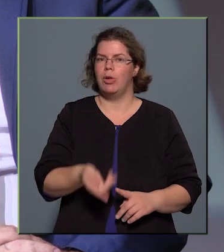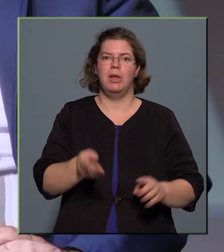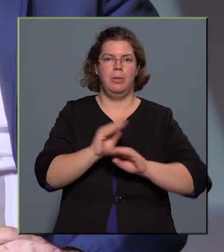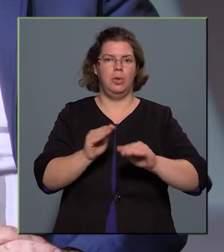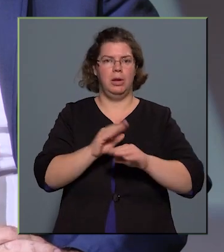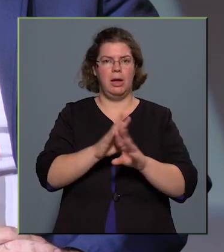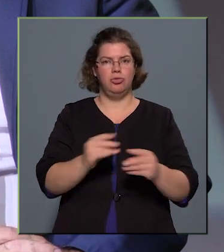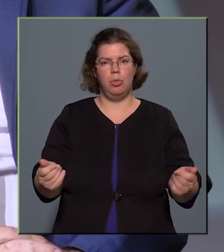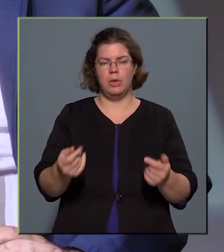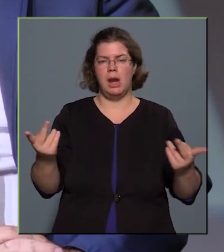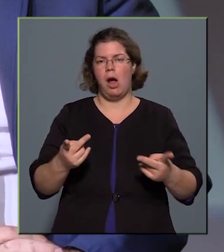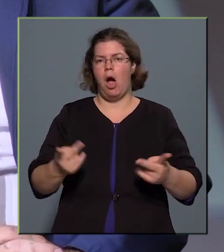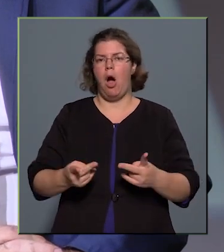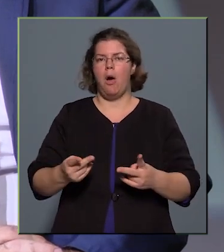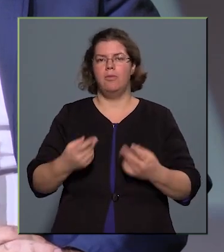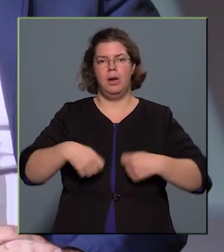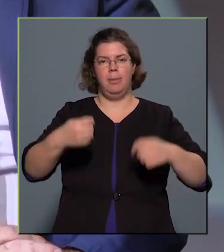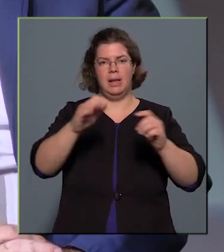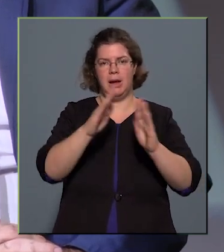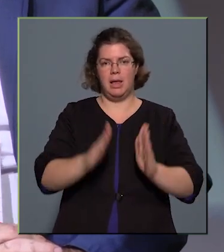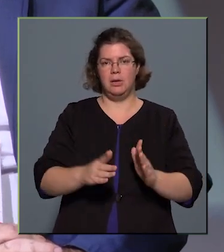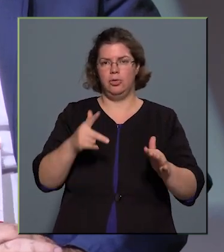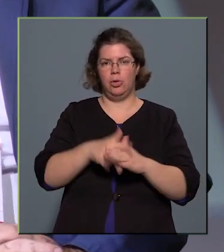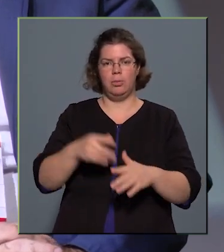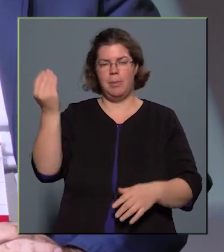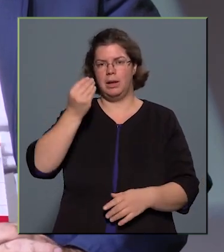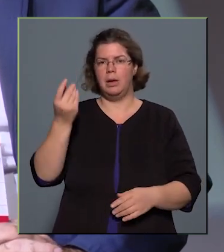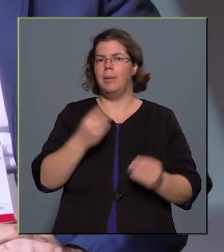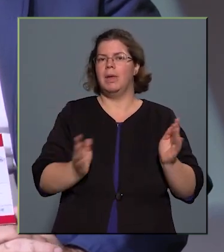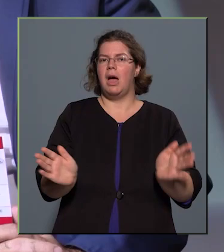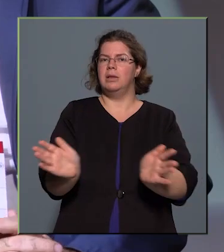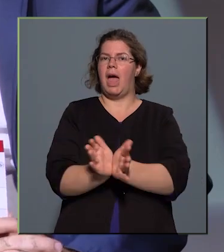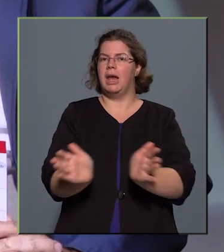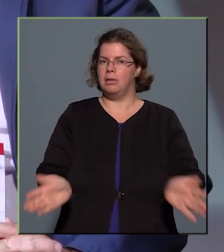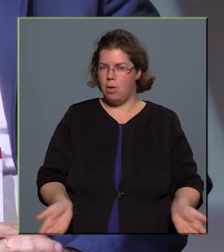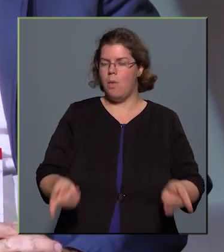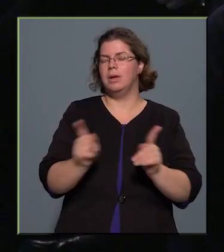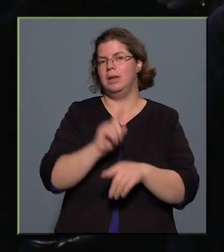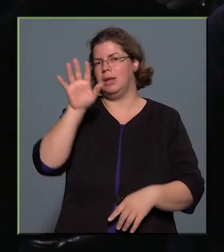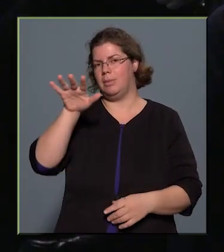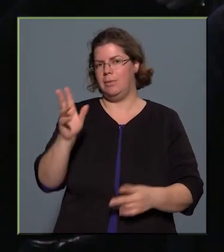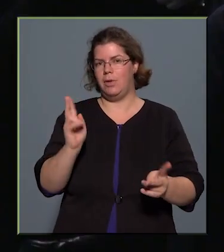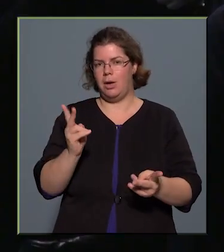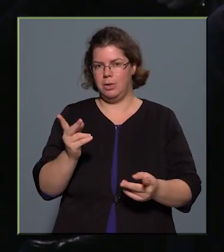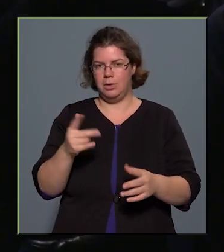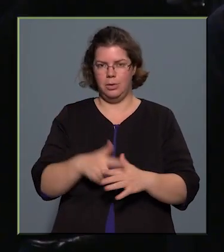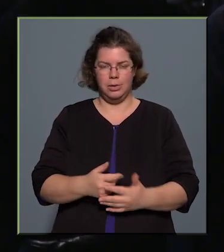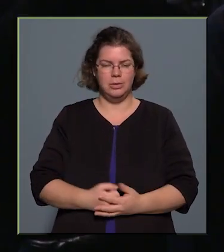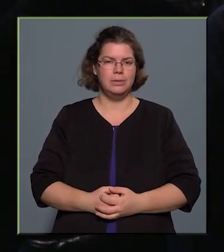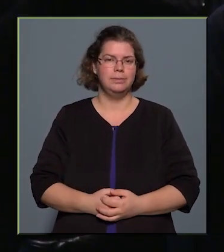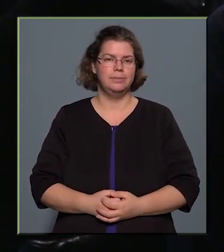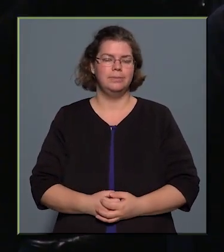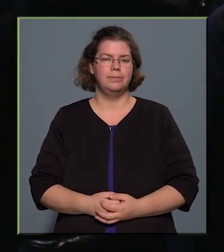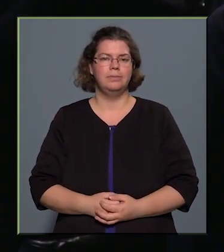oktatási módszer is, ahol felépítették a házat, és közben megtanulták, mi a derékszög. Tehát így képzelem ezt a dolgot. Köszönöm. Péter,